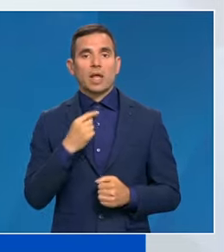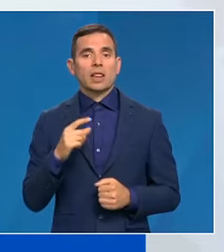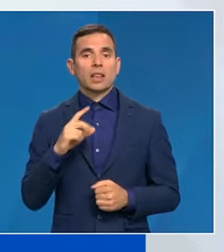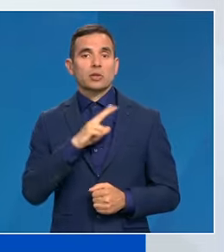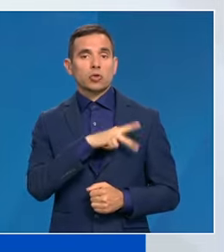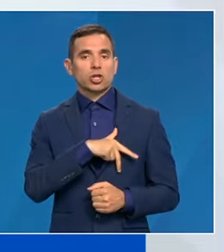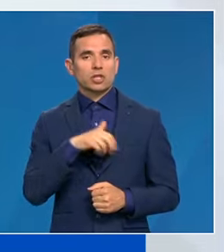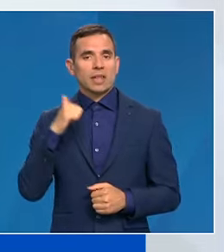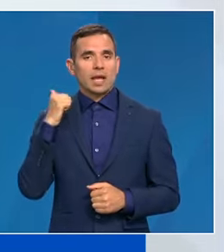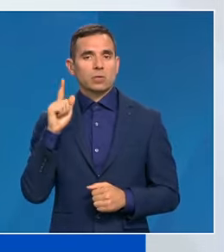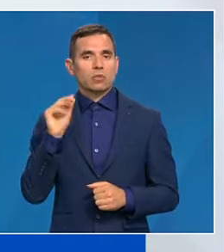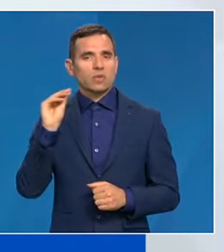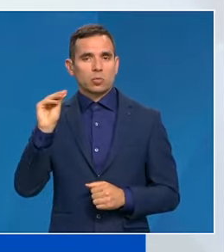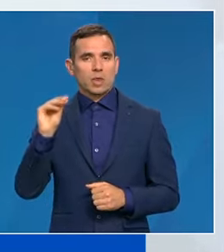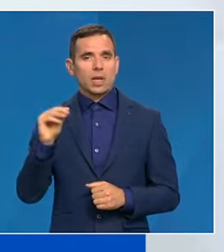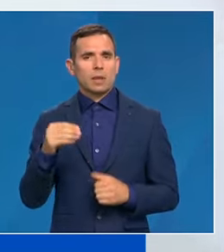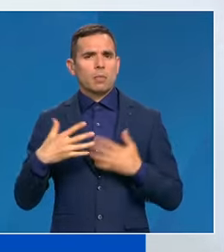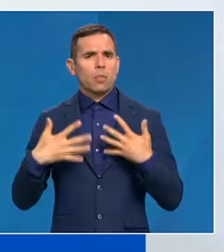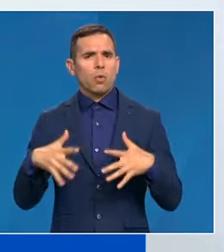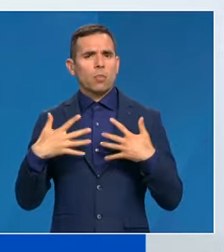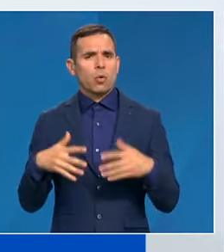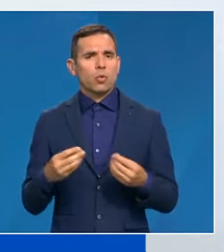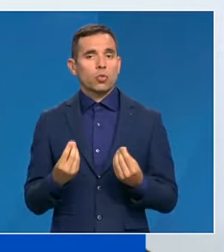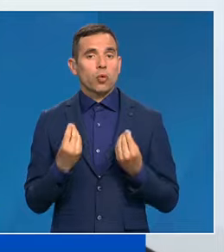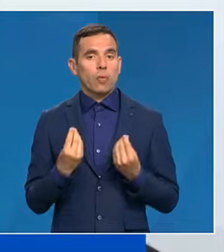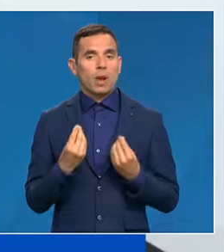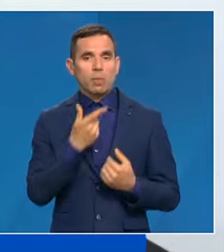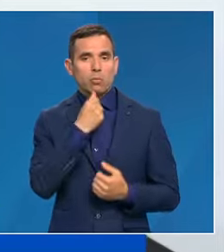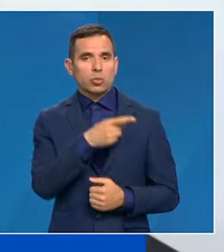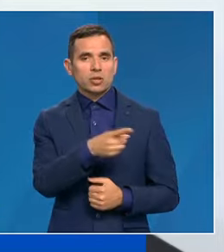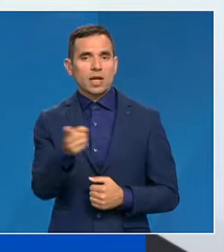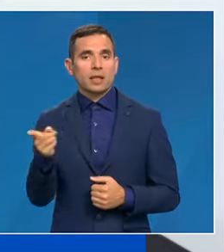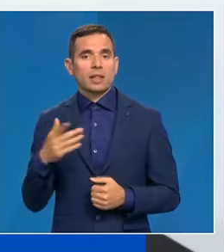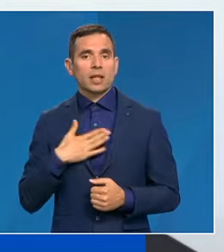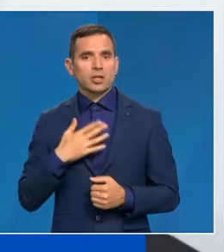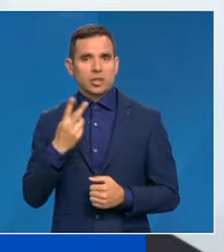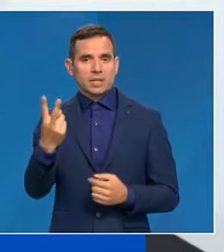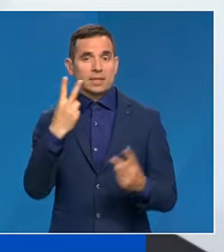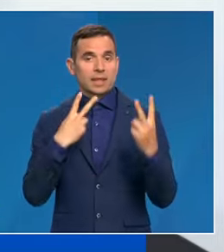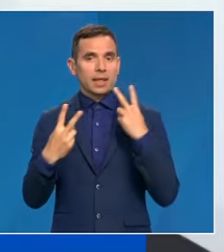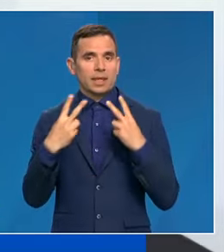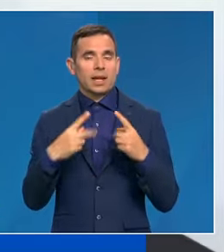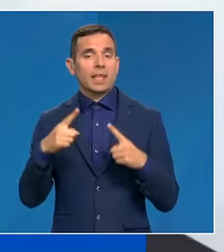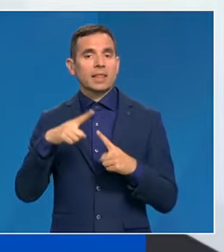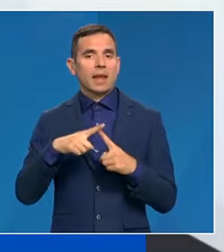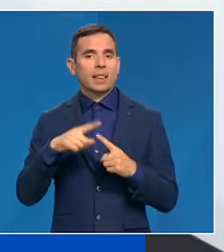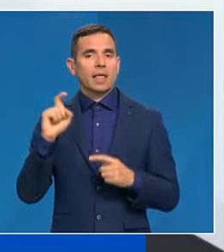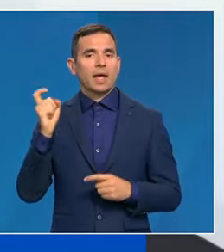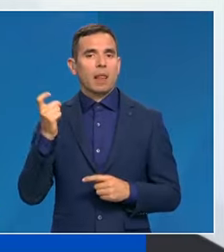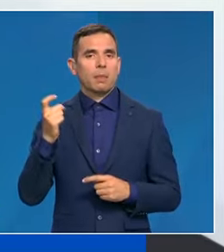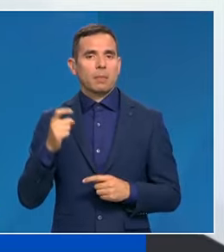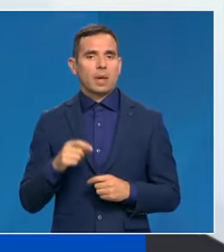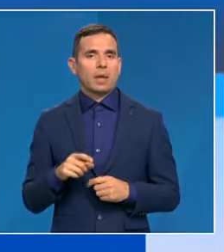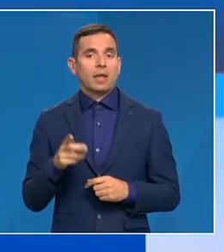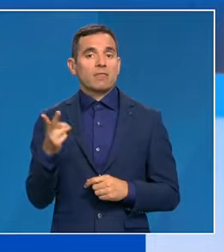социологическите агенции, които ви споменах, са много-много добре познати на всички наши зрители. Тренд и Галъп Интернешнъл. Това